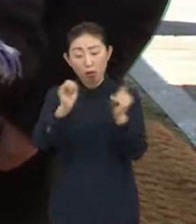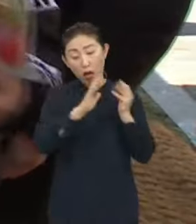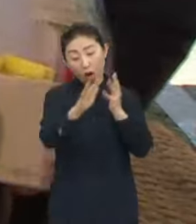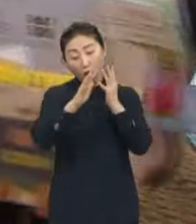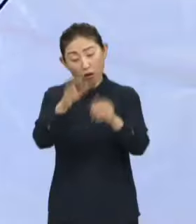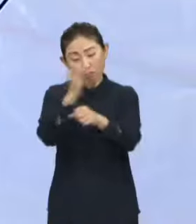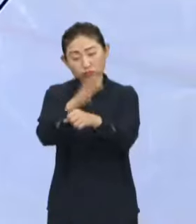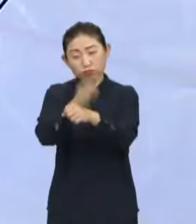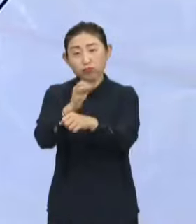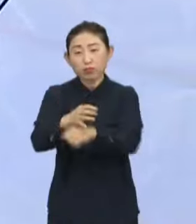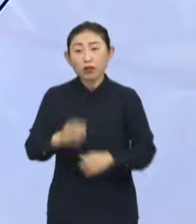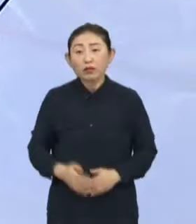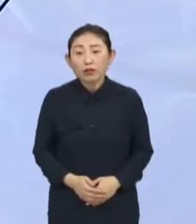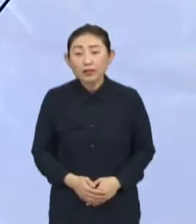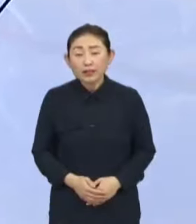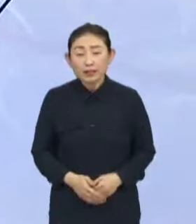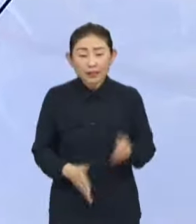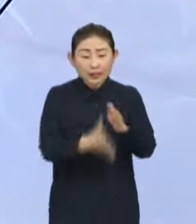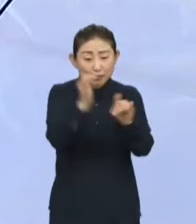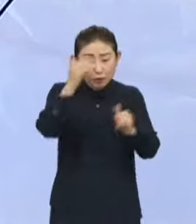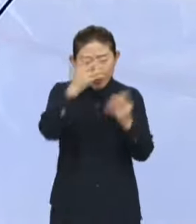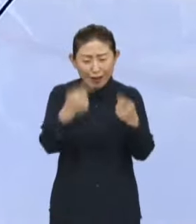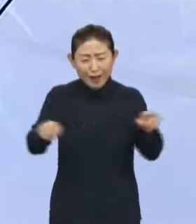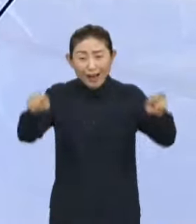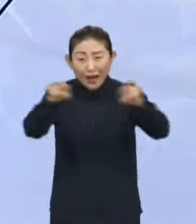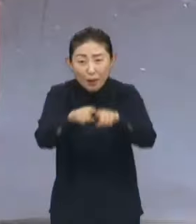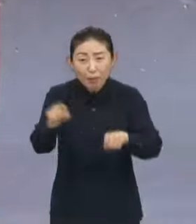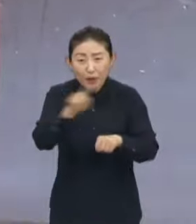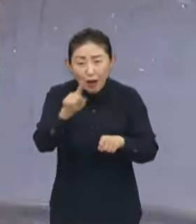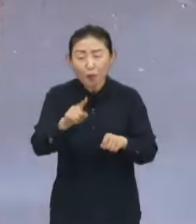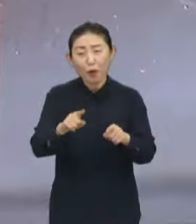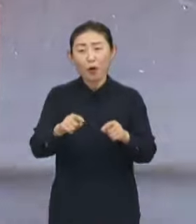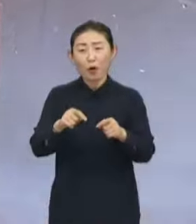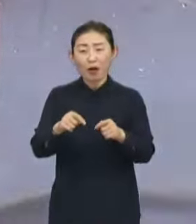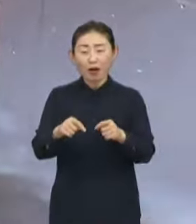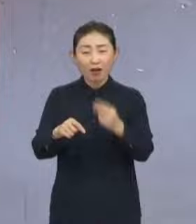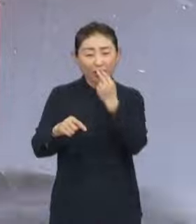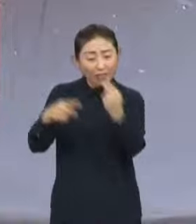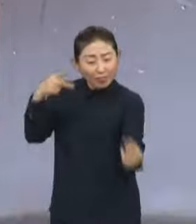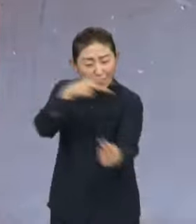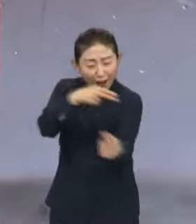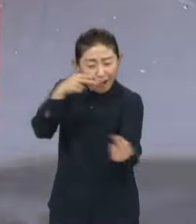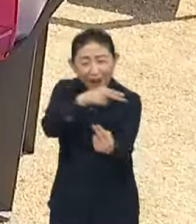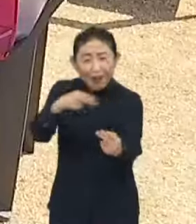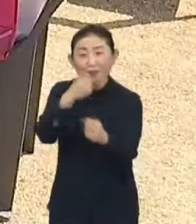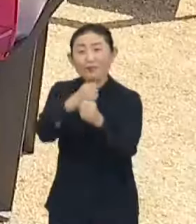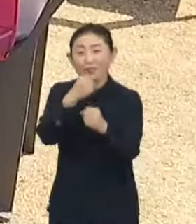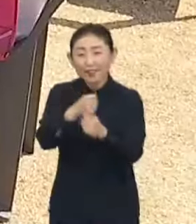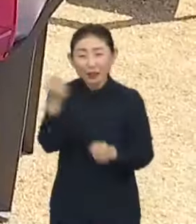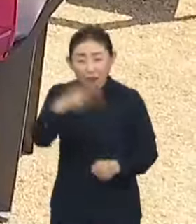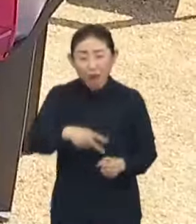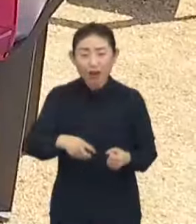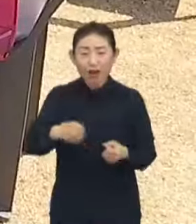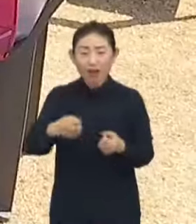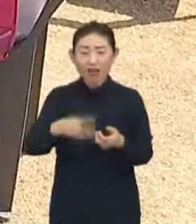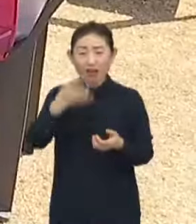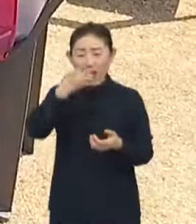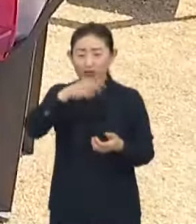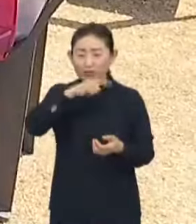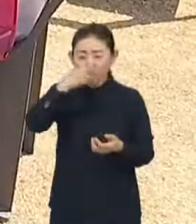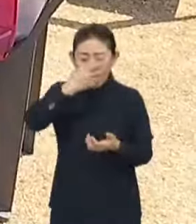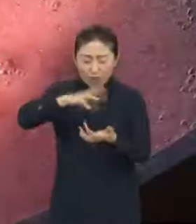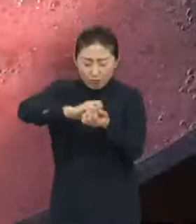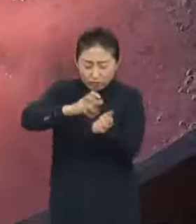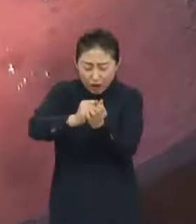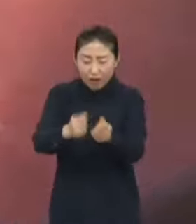있습니다. 관광객과 시민이 동참해 하나가 되는 경험을 하는 딸기 떡 길게 뽑기. 으깬 딸기와 설탕을 솥에